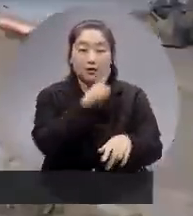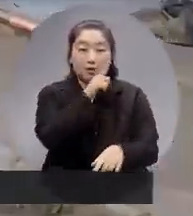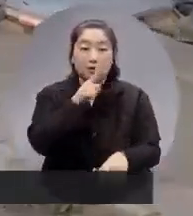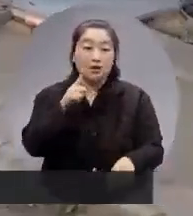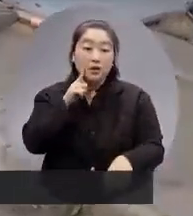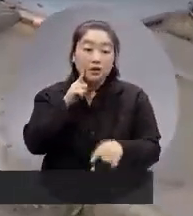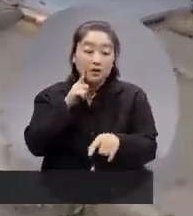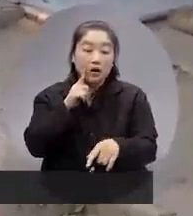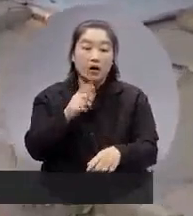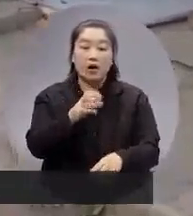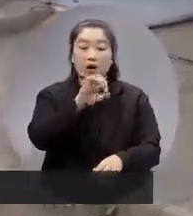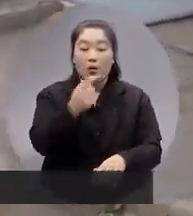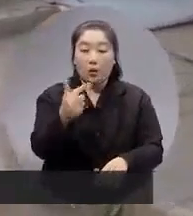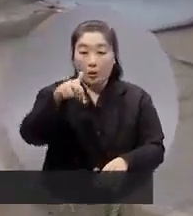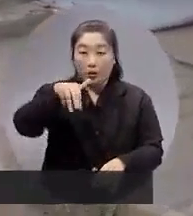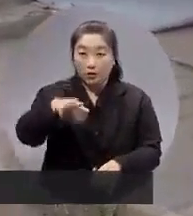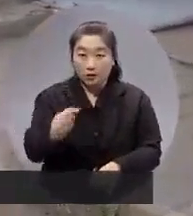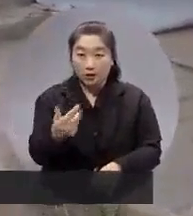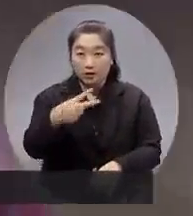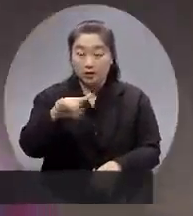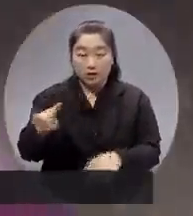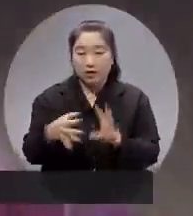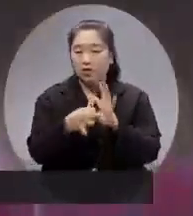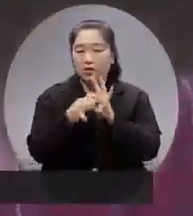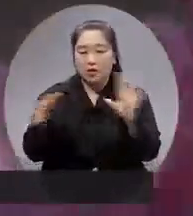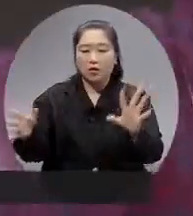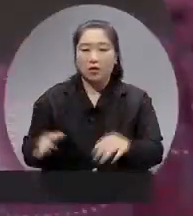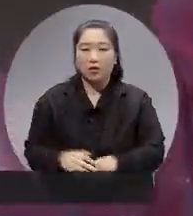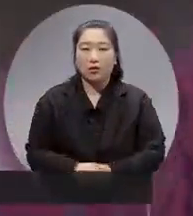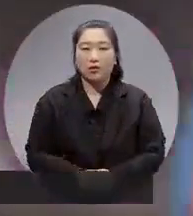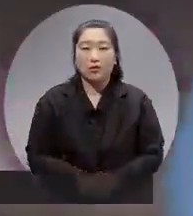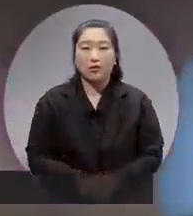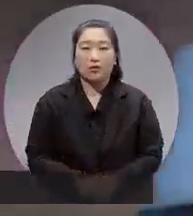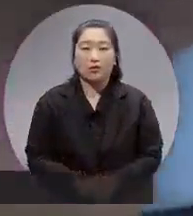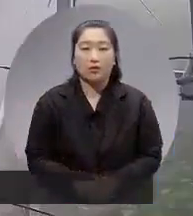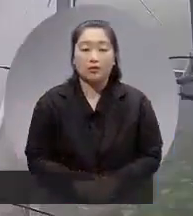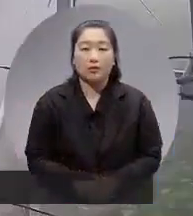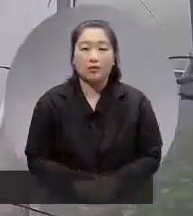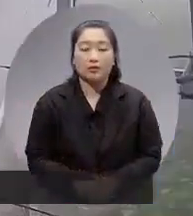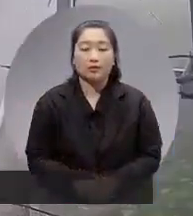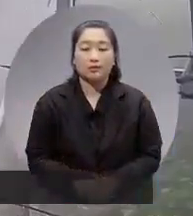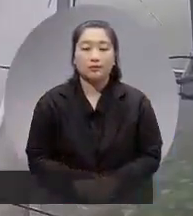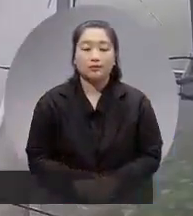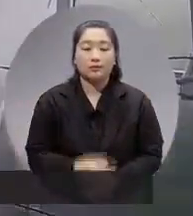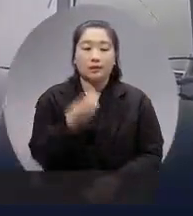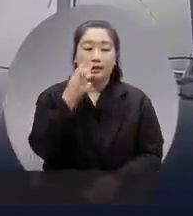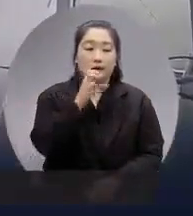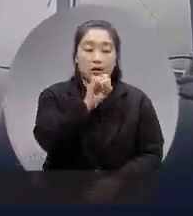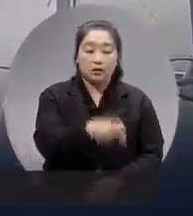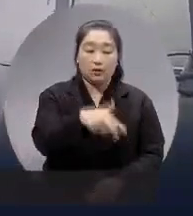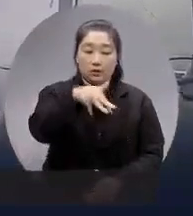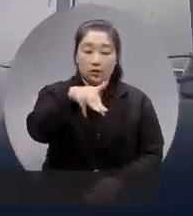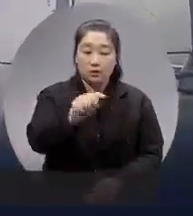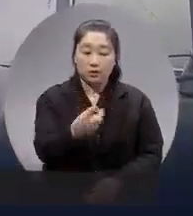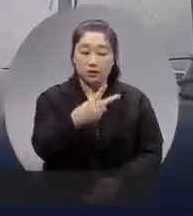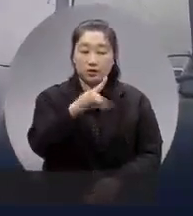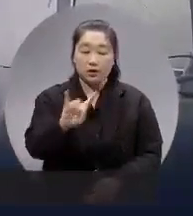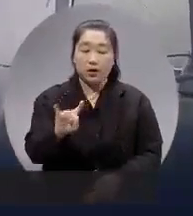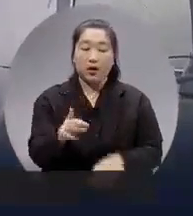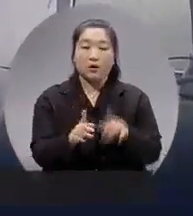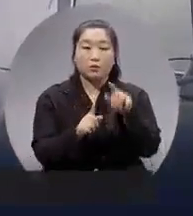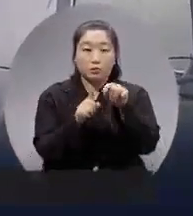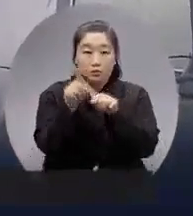괴산에서 난 지진도 옥천대와는 관계가 없는 것으로 추정되고 있습니다 옥천대는 북동